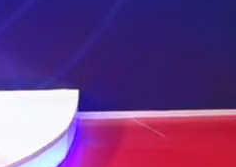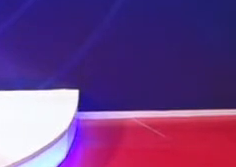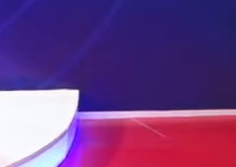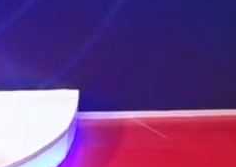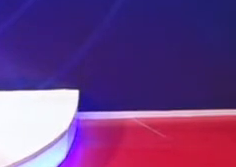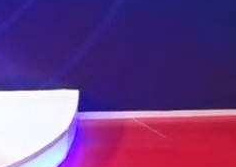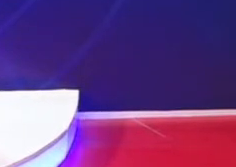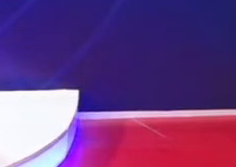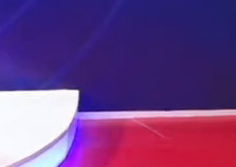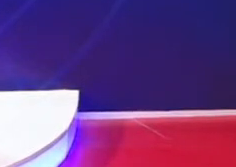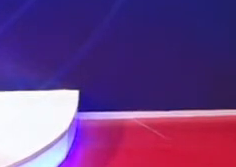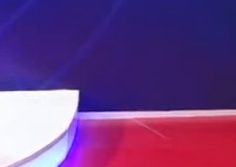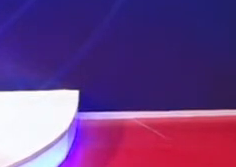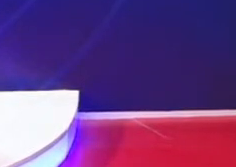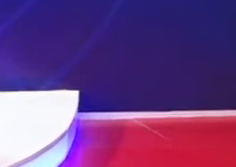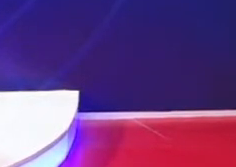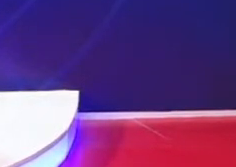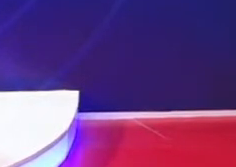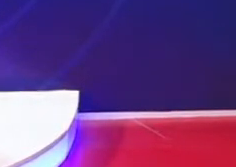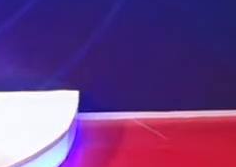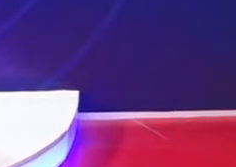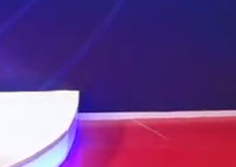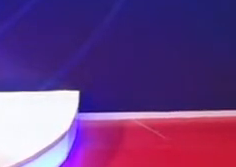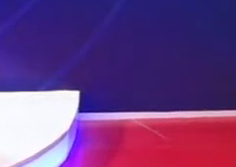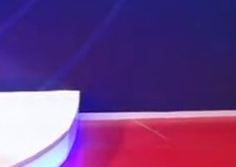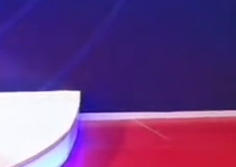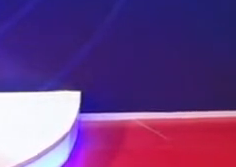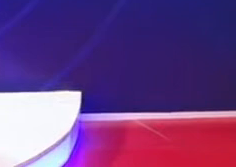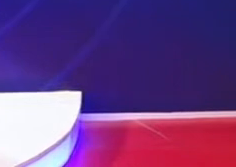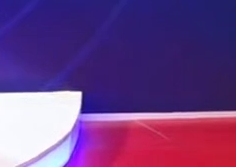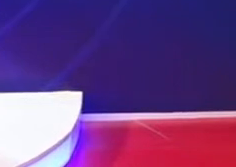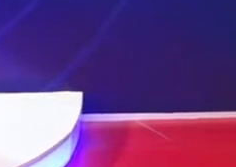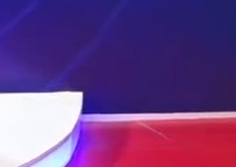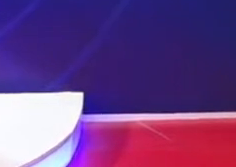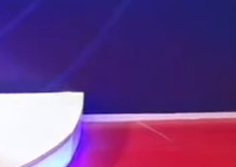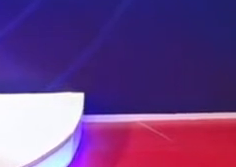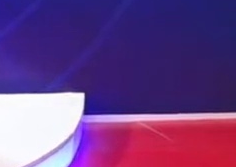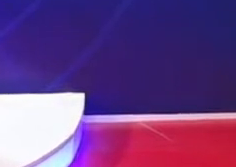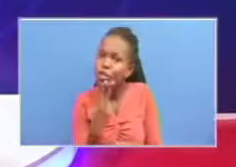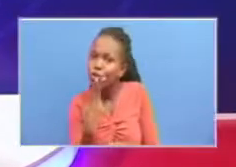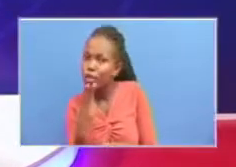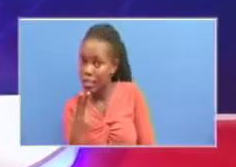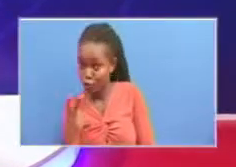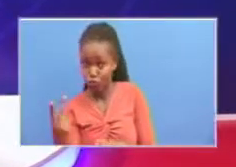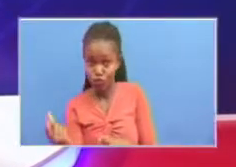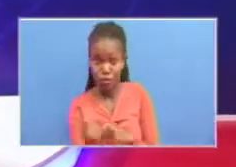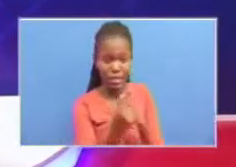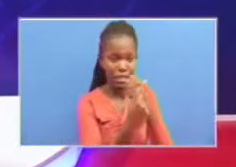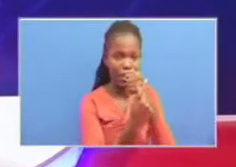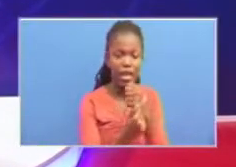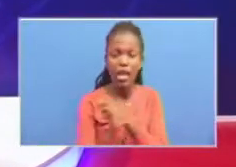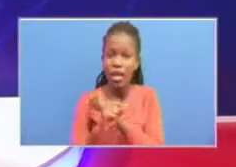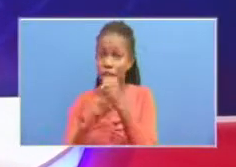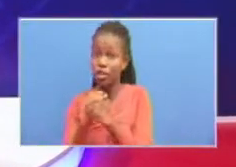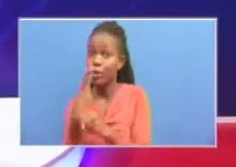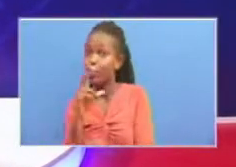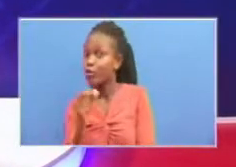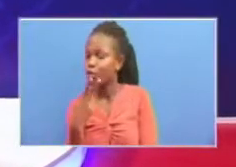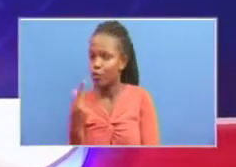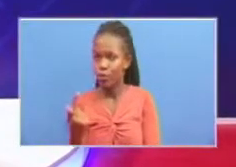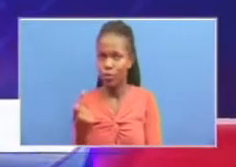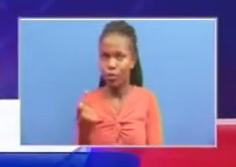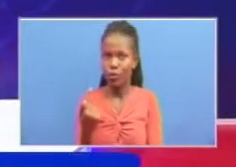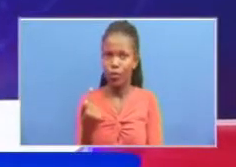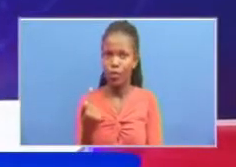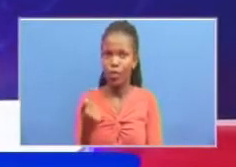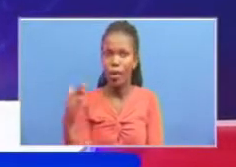Uwe ochandi ni wavilingi wa mauvomu dhe nani waumundi te wakele wa matuku miongweli na ili mwe ni wadhanda tu mwaka ningilili na miongweli na imwe